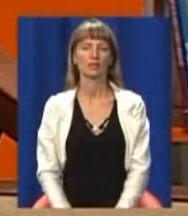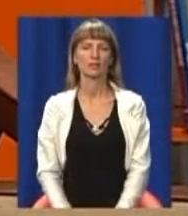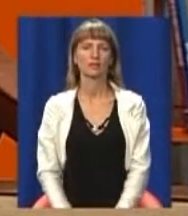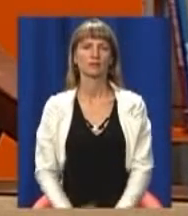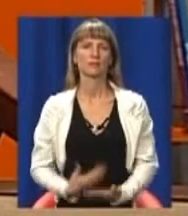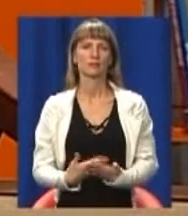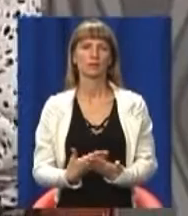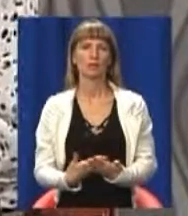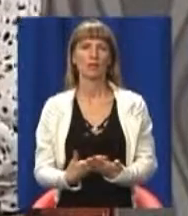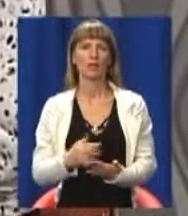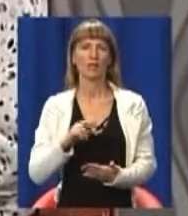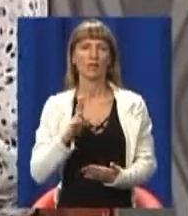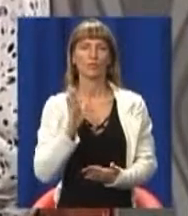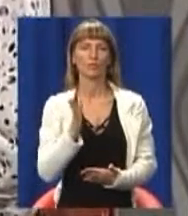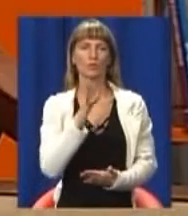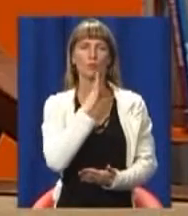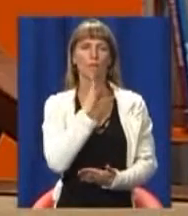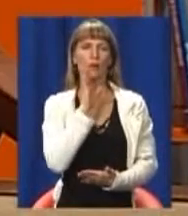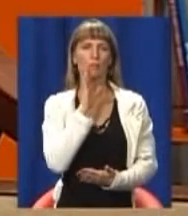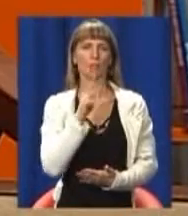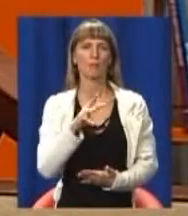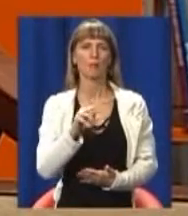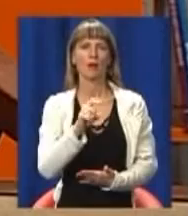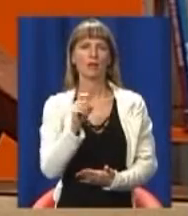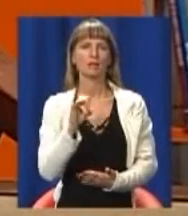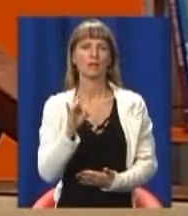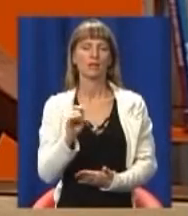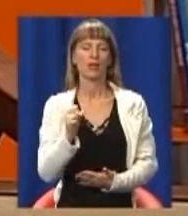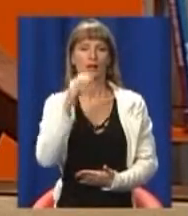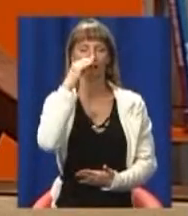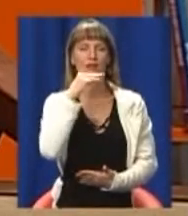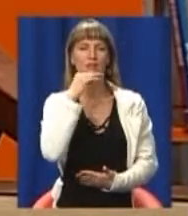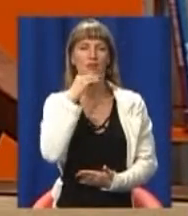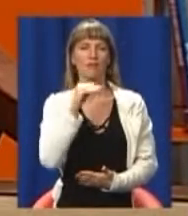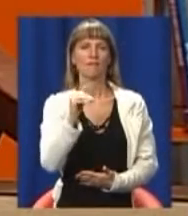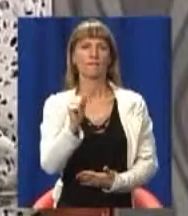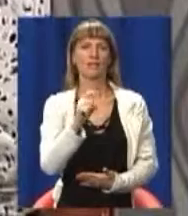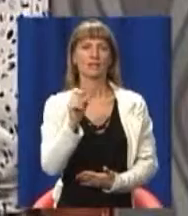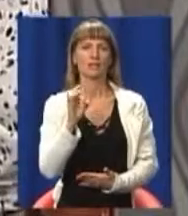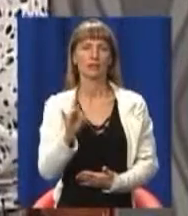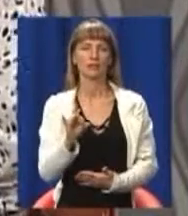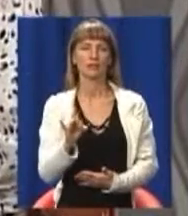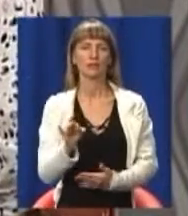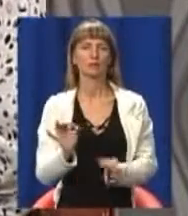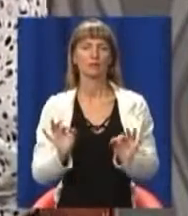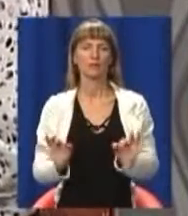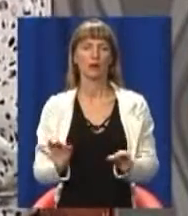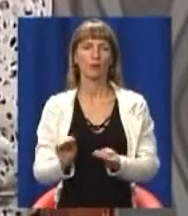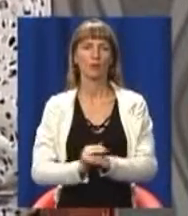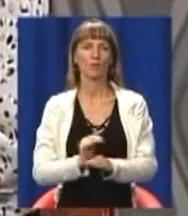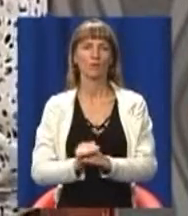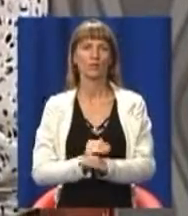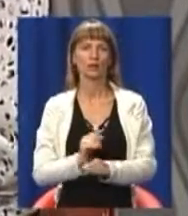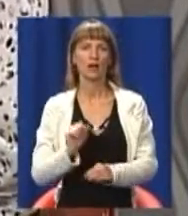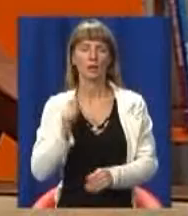От, наприклад, як буде мама? Mother. Правильно, а тато? Father. Правильно, молодець.